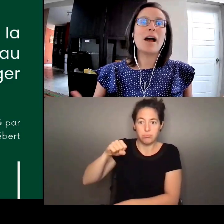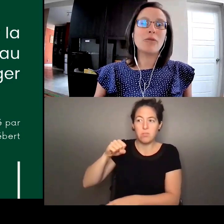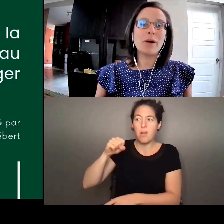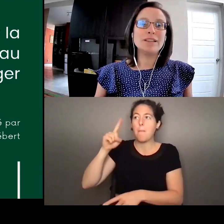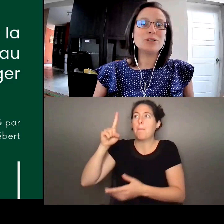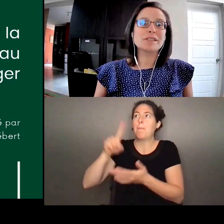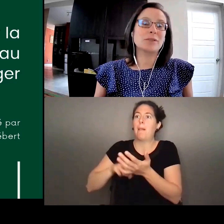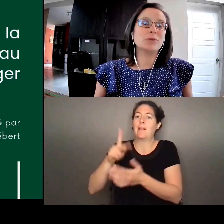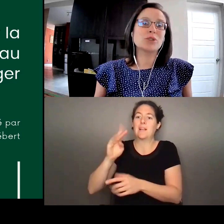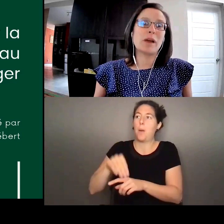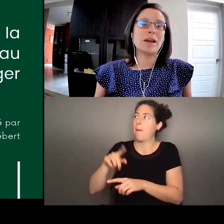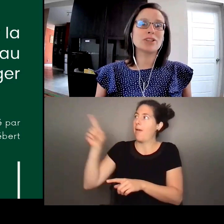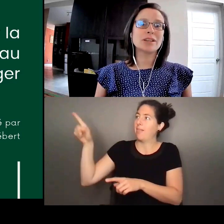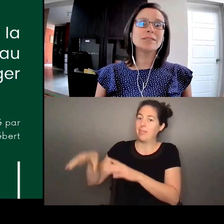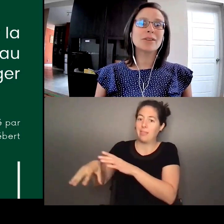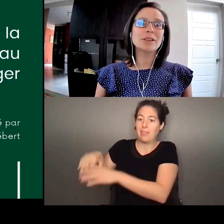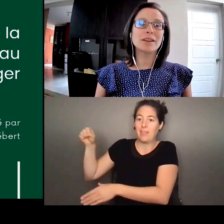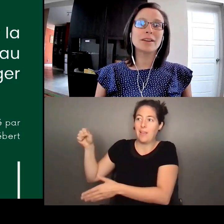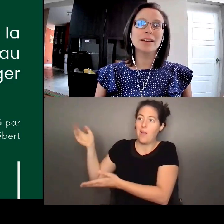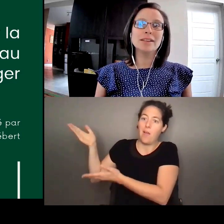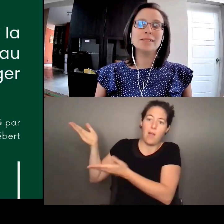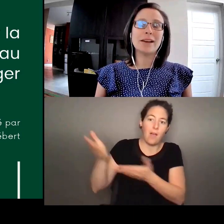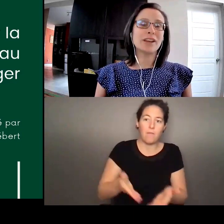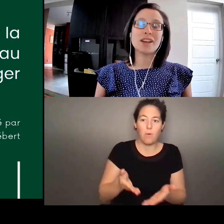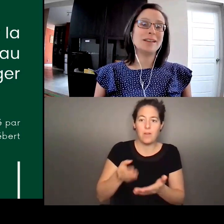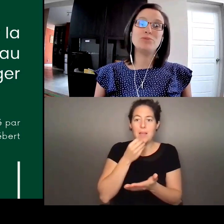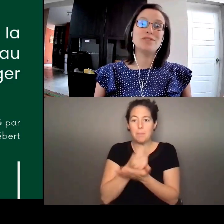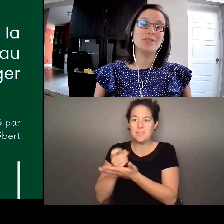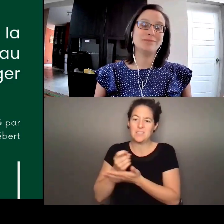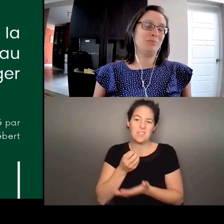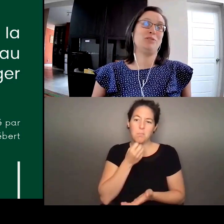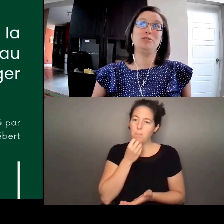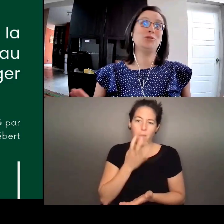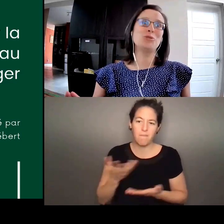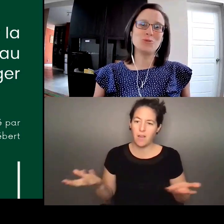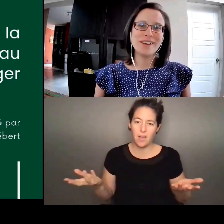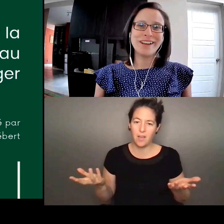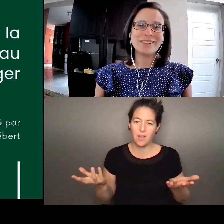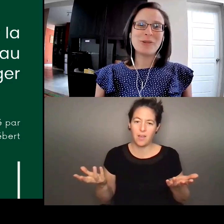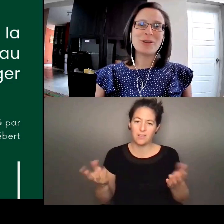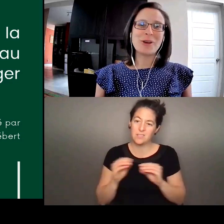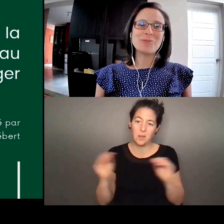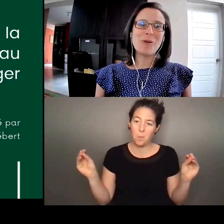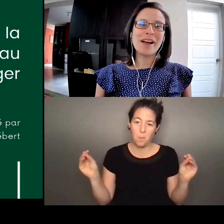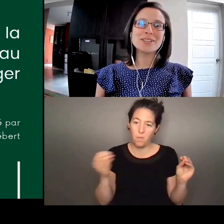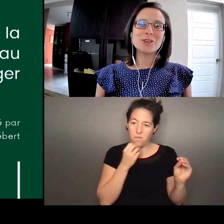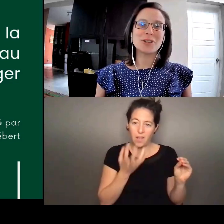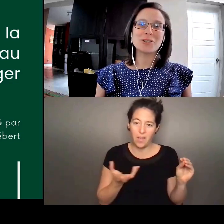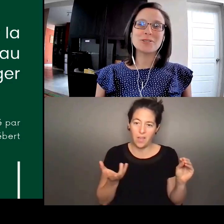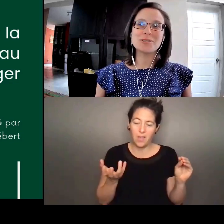été envoyé jusqu'à nos supermarchés. Donc, la fraîcheur, elle n'est plus là. Plus du tout. Donc,